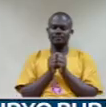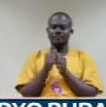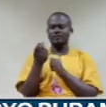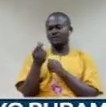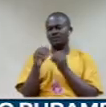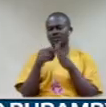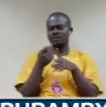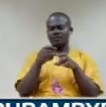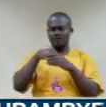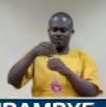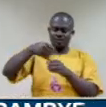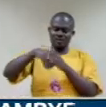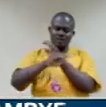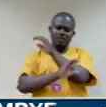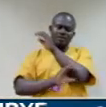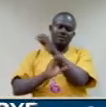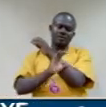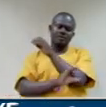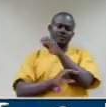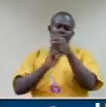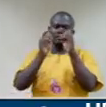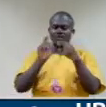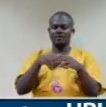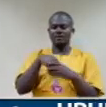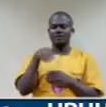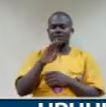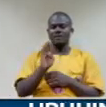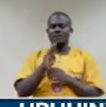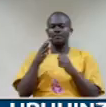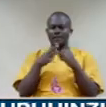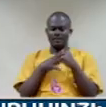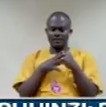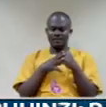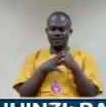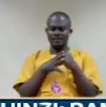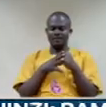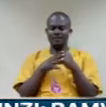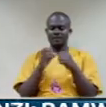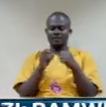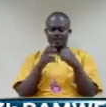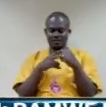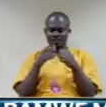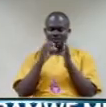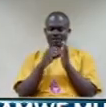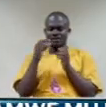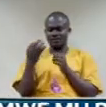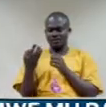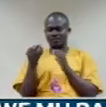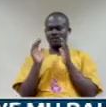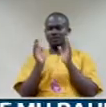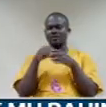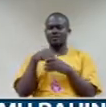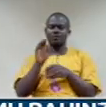Amafaranga aturuka imbere mu gihugu yageze kuri miliyari 997.3 ugereranyije na